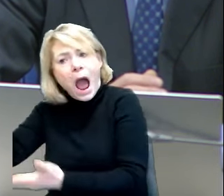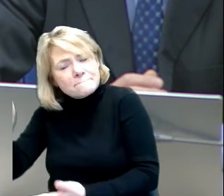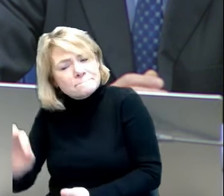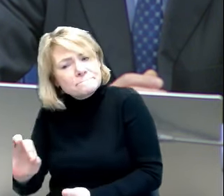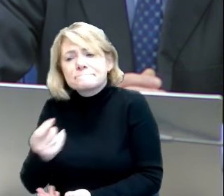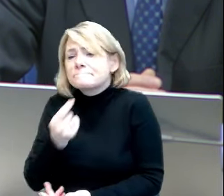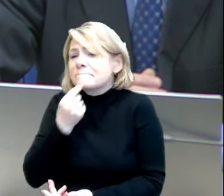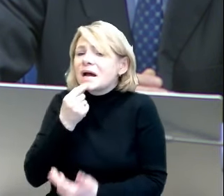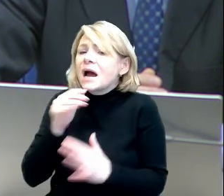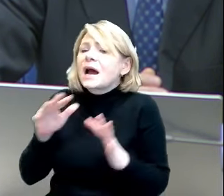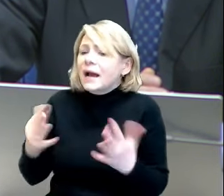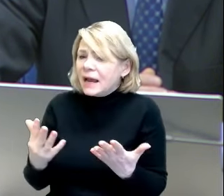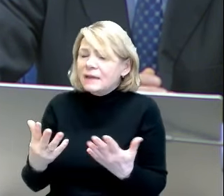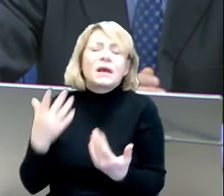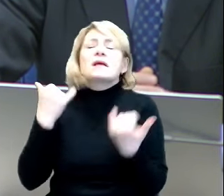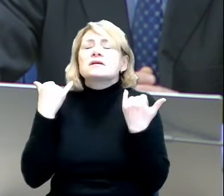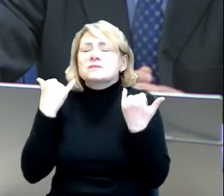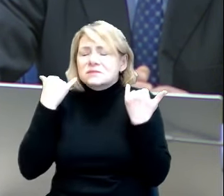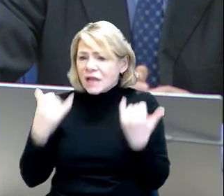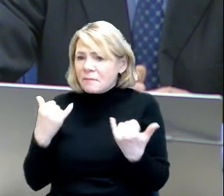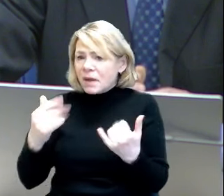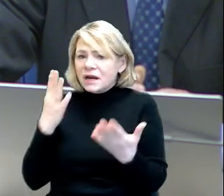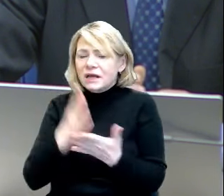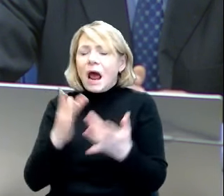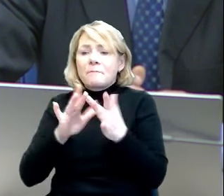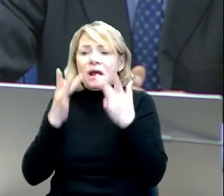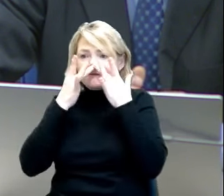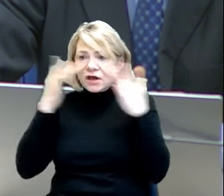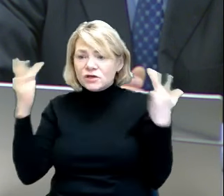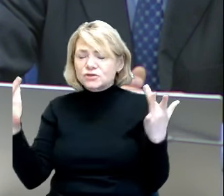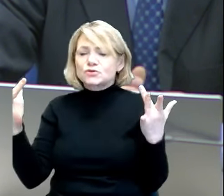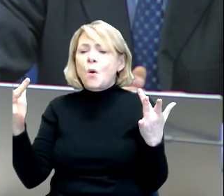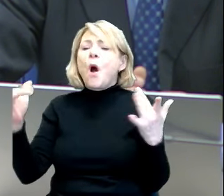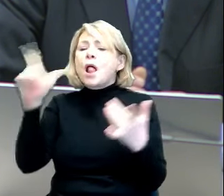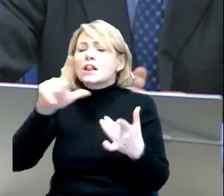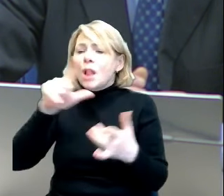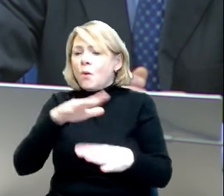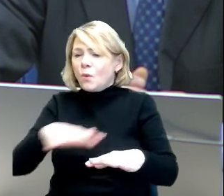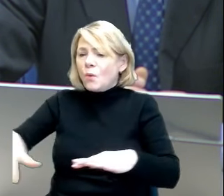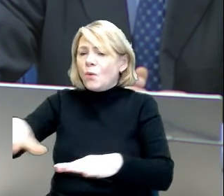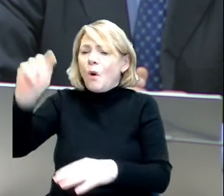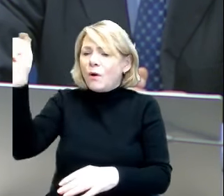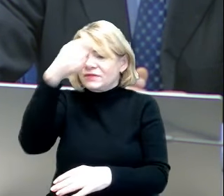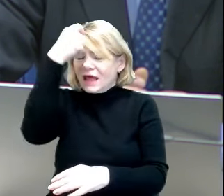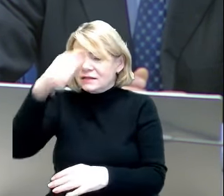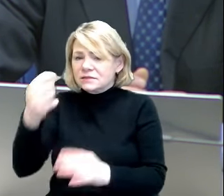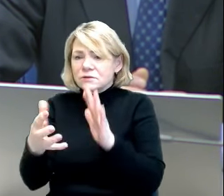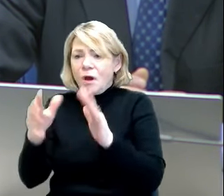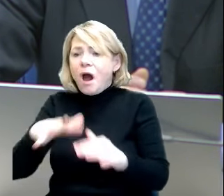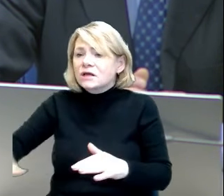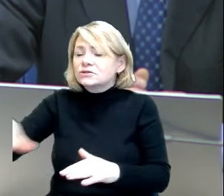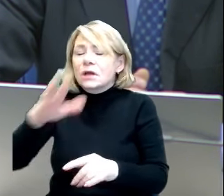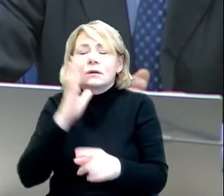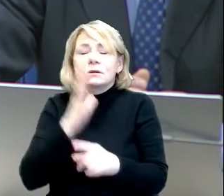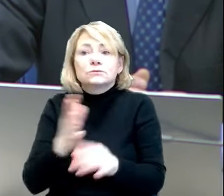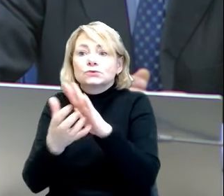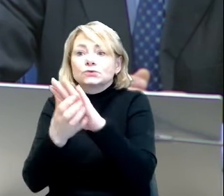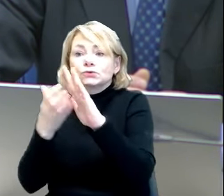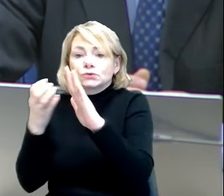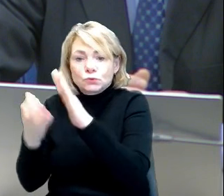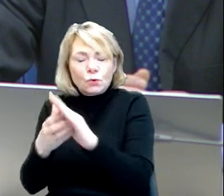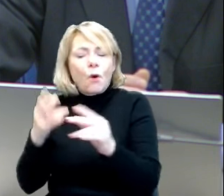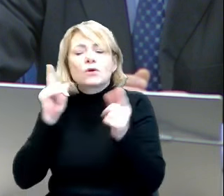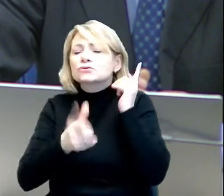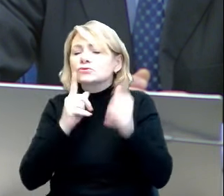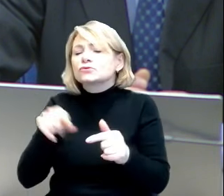kad viešų sporto aikštelių ypač lauko teniso aikštelių pas mus yra didelis trūkumas šita aikštelė yra labai užimta ir iš